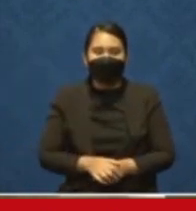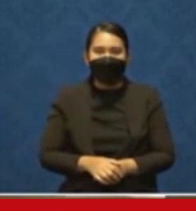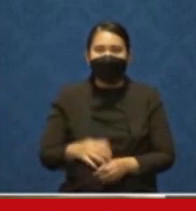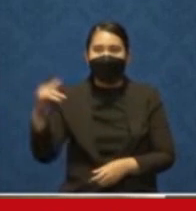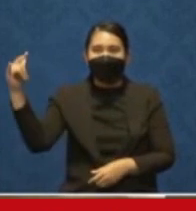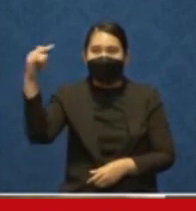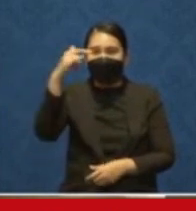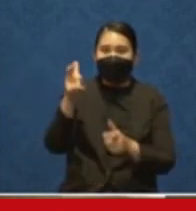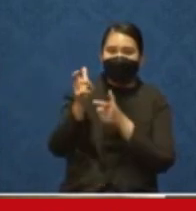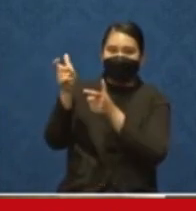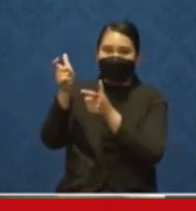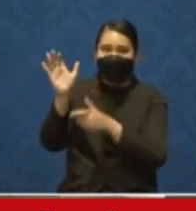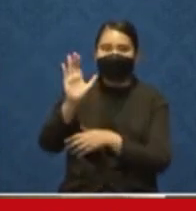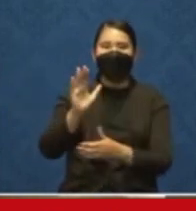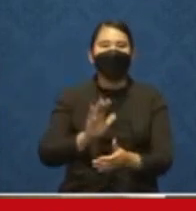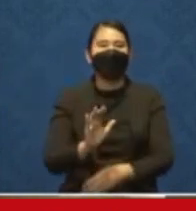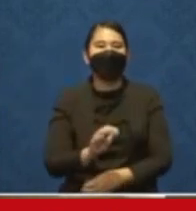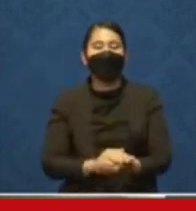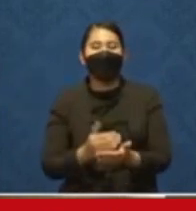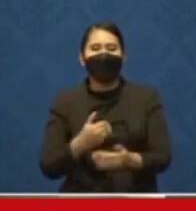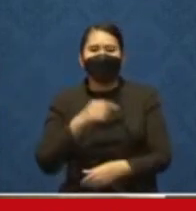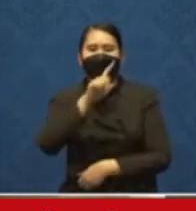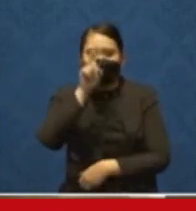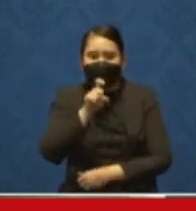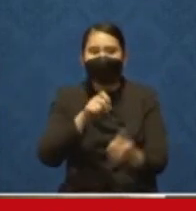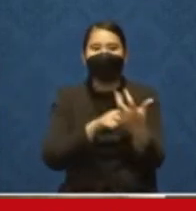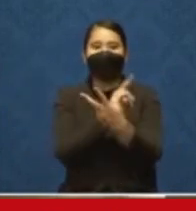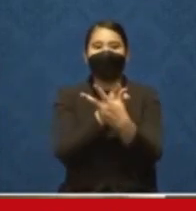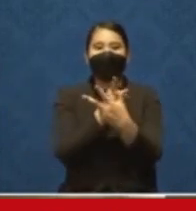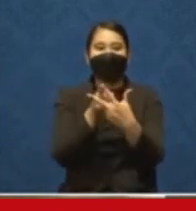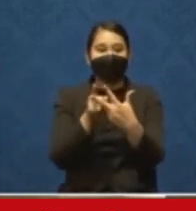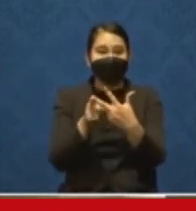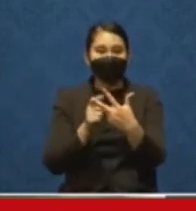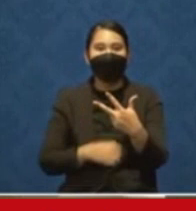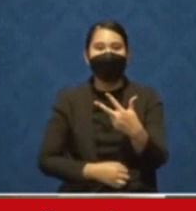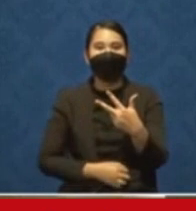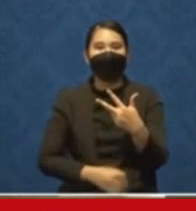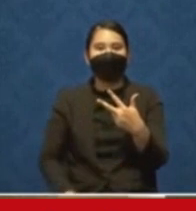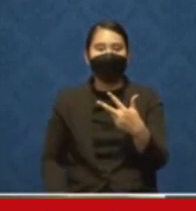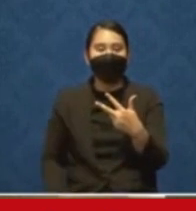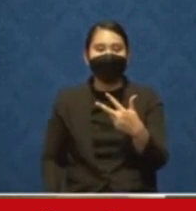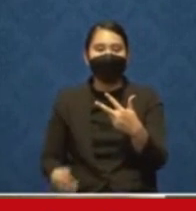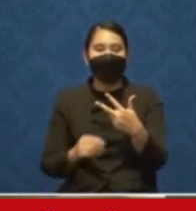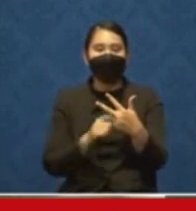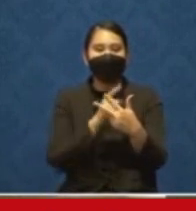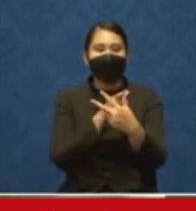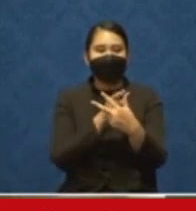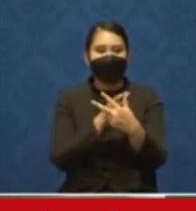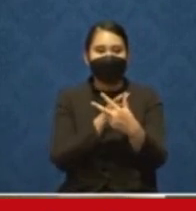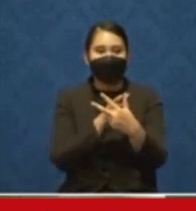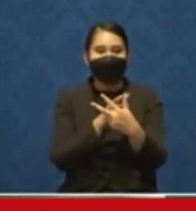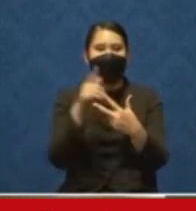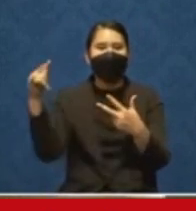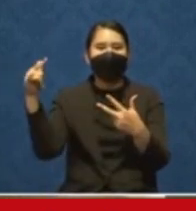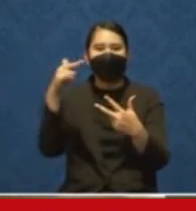รับสารภาพว่าเพื่อนบ้านเขาเดินผ่านสนามเฉยๆหน้าบ้านได้ยิ่งก็เลยเหรอเรื่องนี้มี